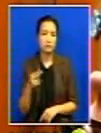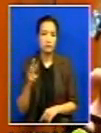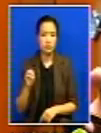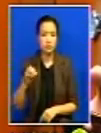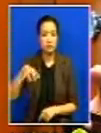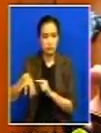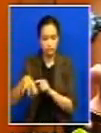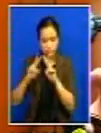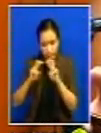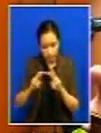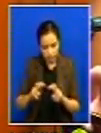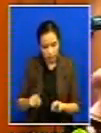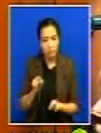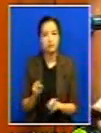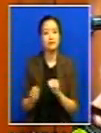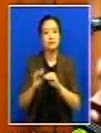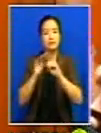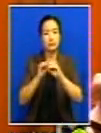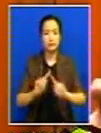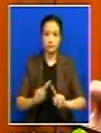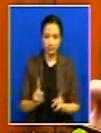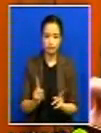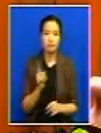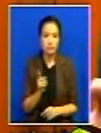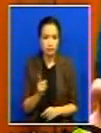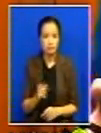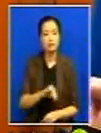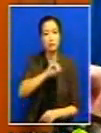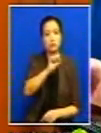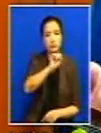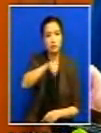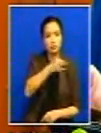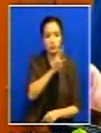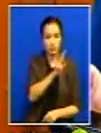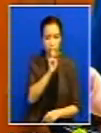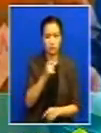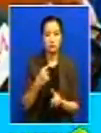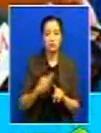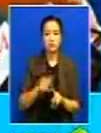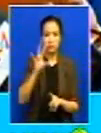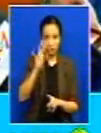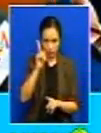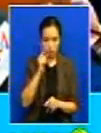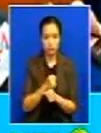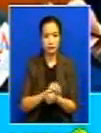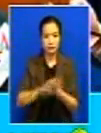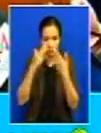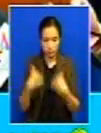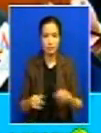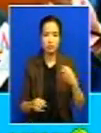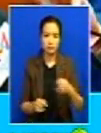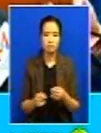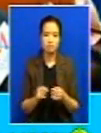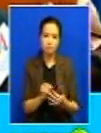การศึกษาในละเอียดในส่วนนี้เพิ่มเติมนะคะแต่แน่นอนโจทย์ของสจล.ก็ต้องเสร็จภายใน7เดือนก็คือจะทำเป็นทางเลือกไว้เช่น